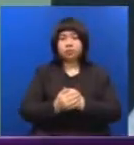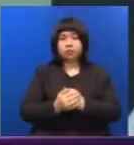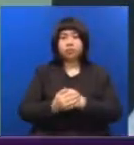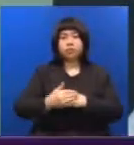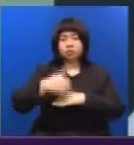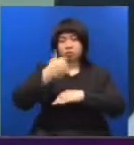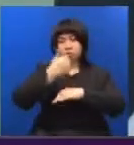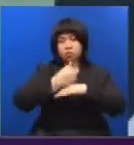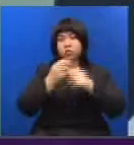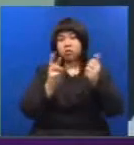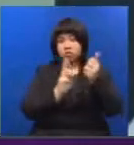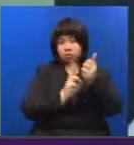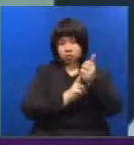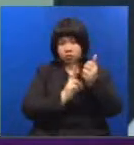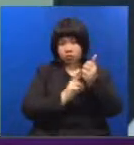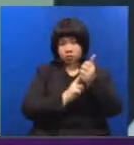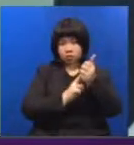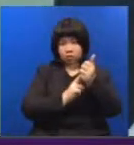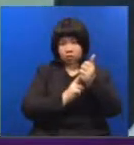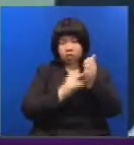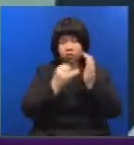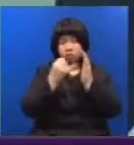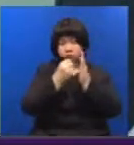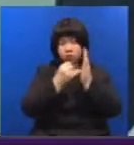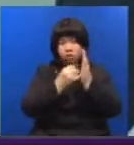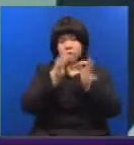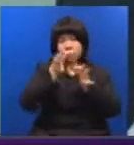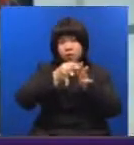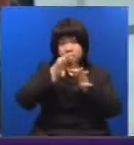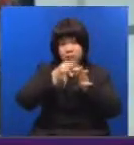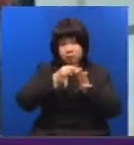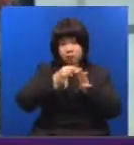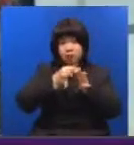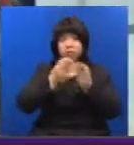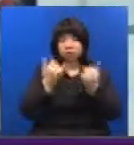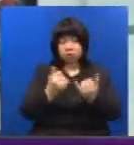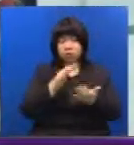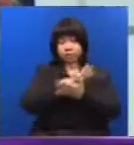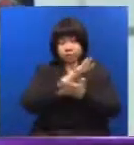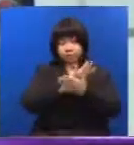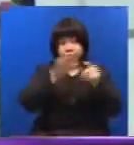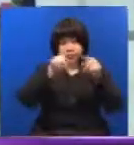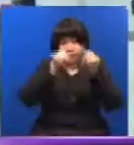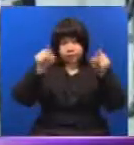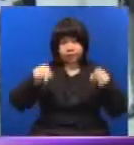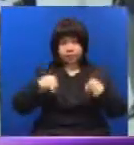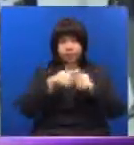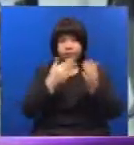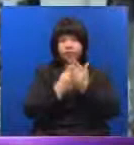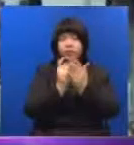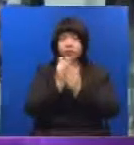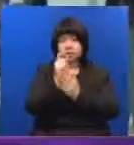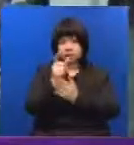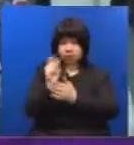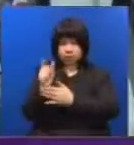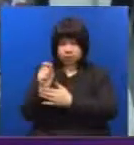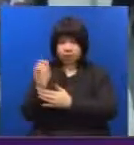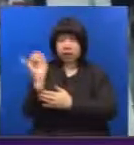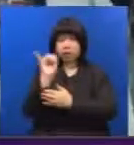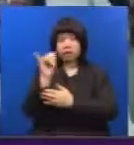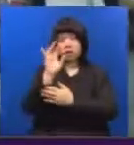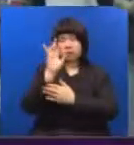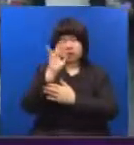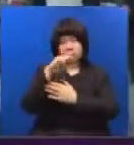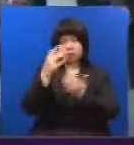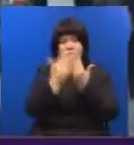ช่วยผู้มการทอกสอุดอนทานี ก็เปดๆ ว่าขณะนี้ยมใบประทวน ที่ยังไมได้จายเงินให้ชาวนาอีกกา 7,000